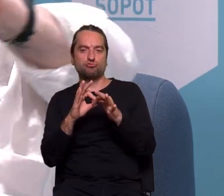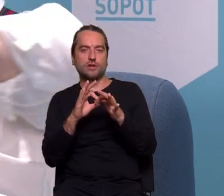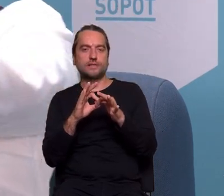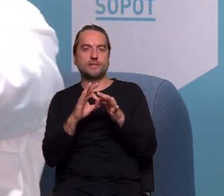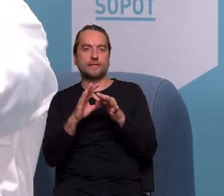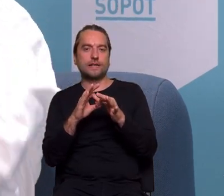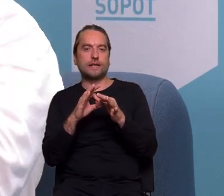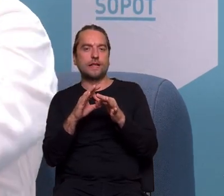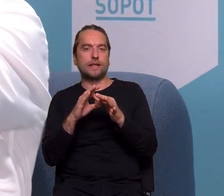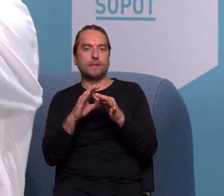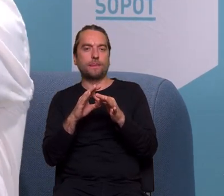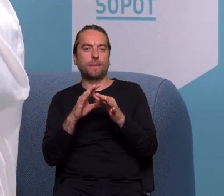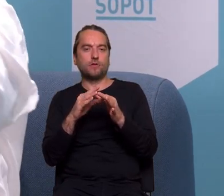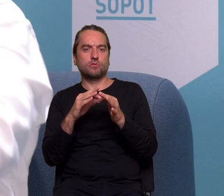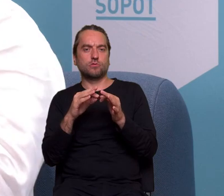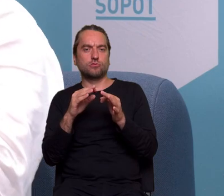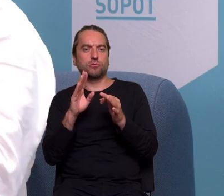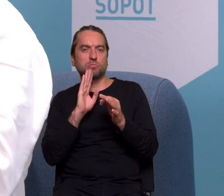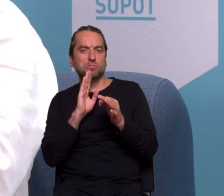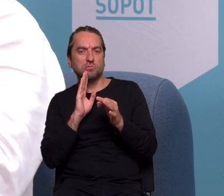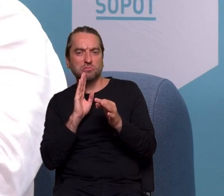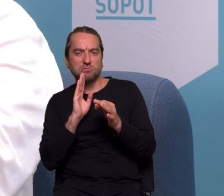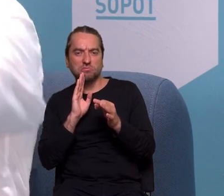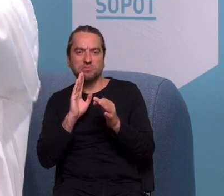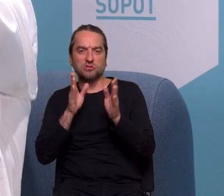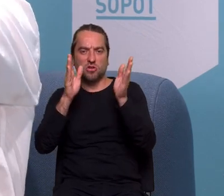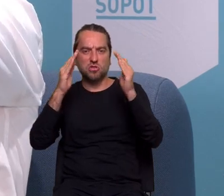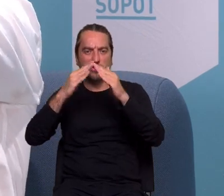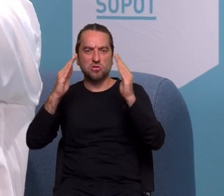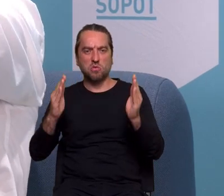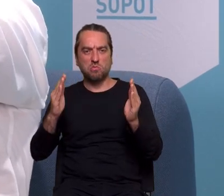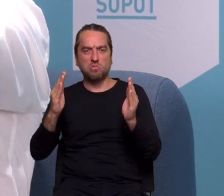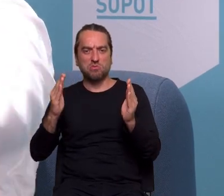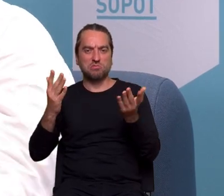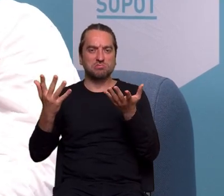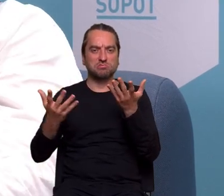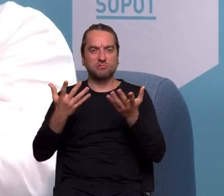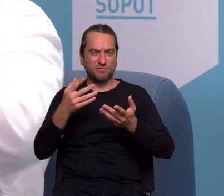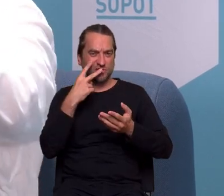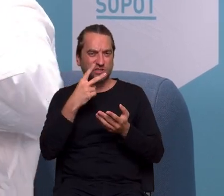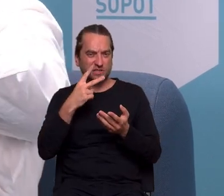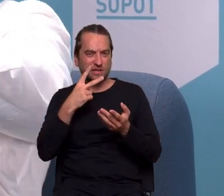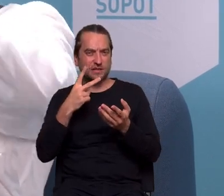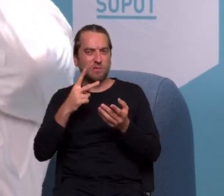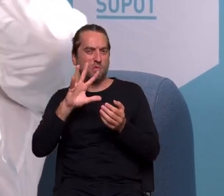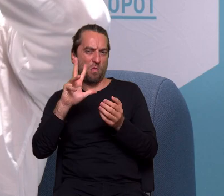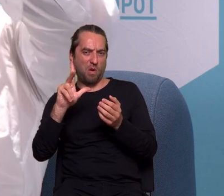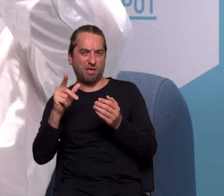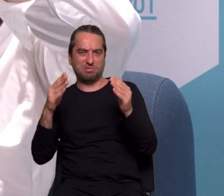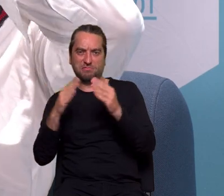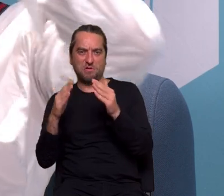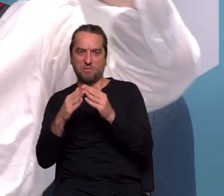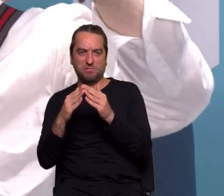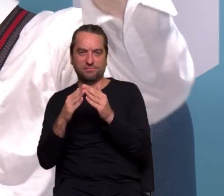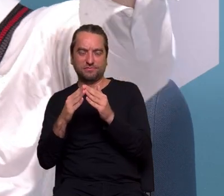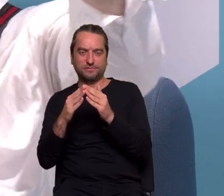domów podcieniowych na żuławach stojących. Nie wiem, czy państwo widzieli to. Są wspaniałe. No